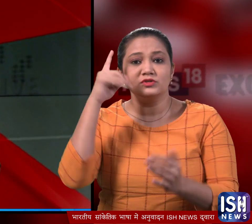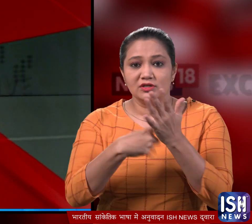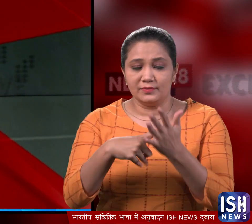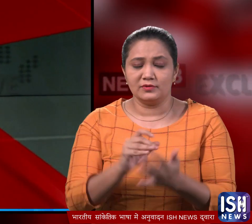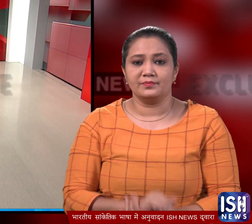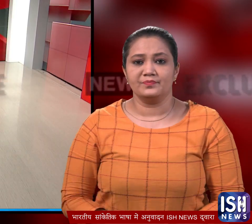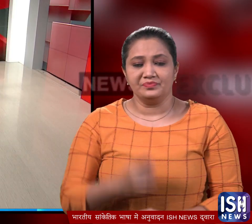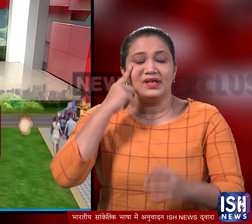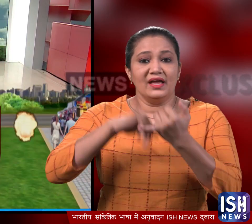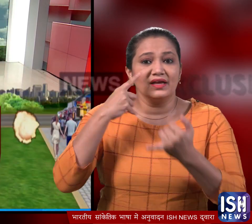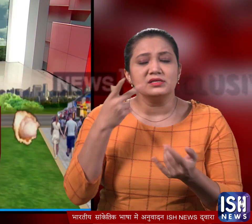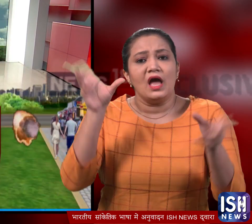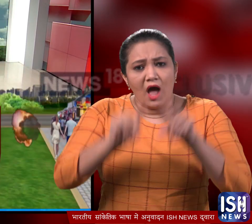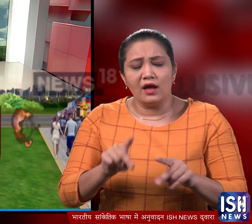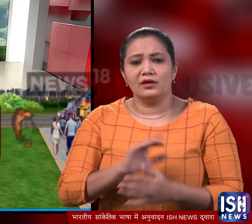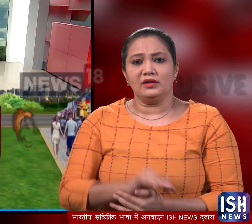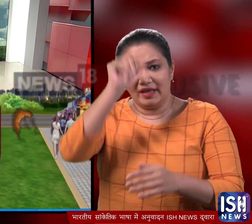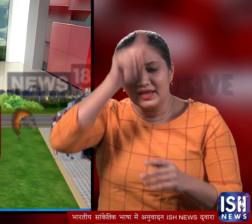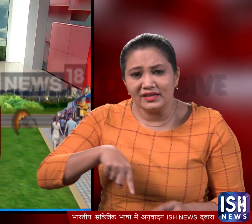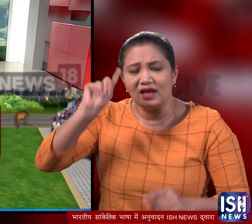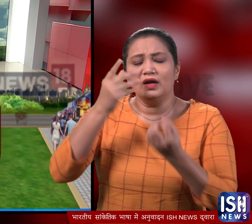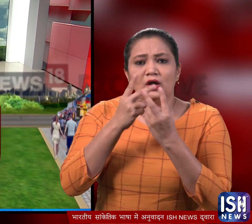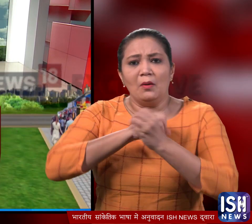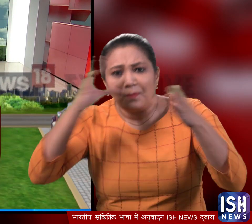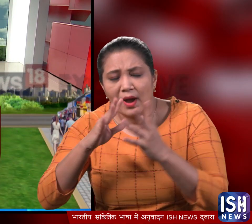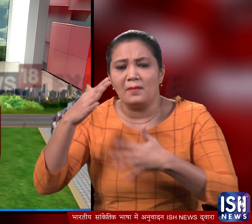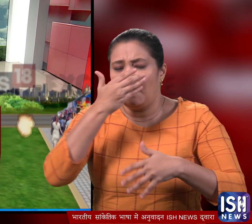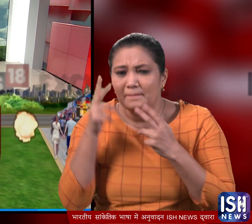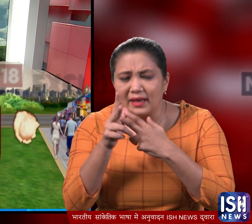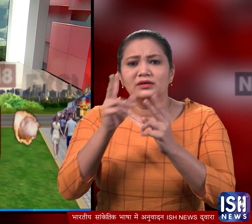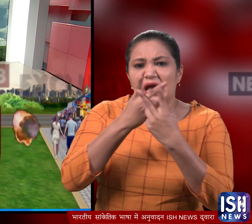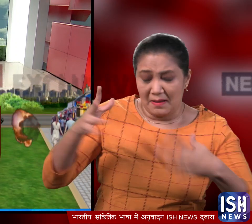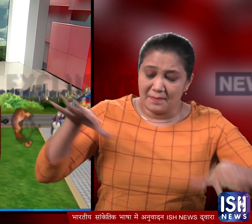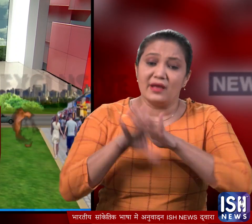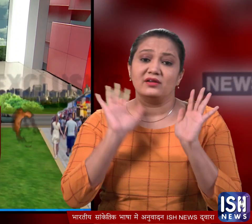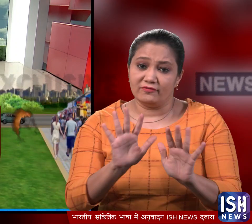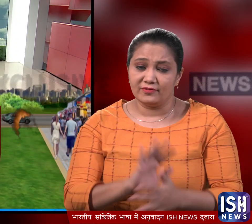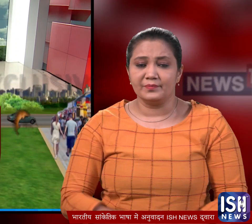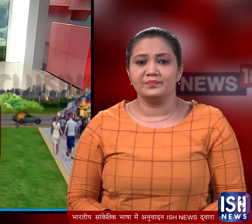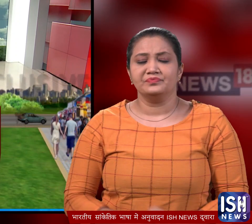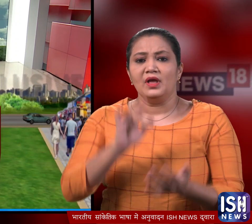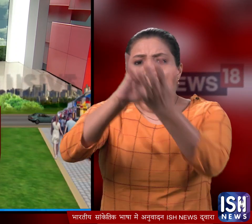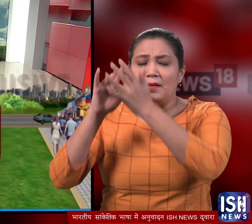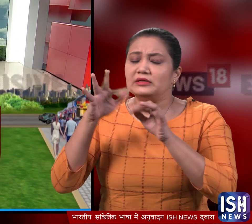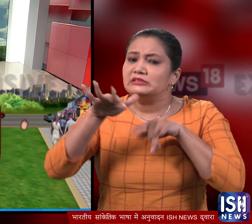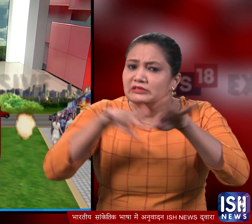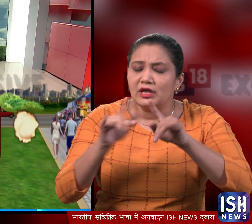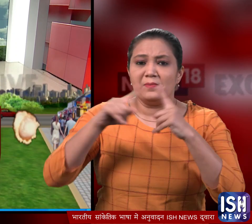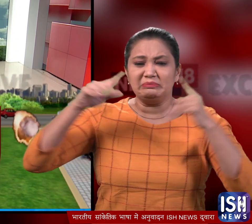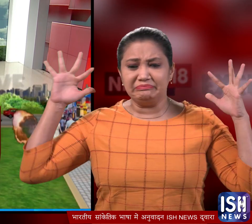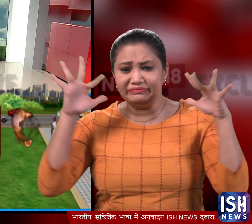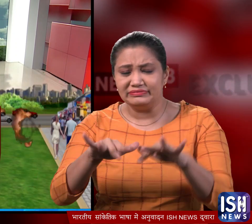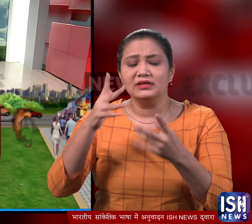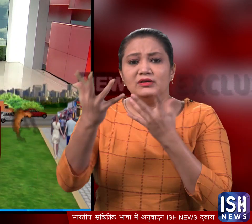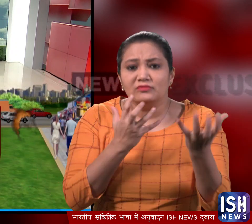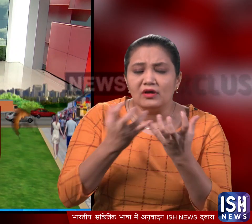तिवारी की रिपोर्ट है कि ISI ने एक बार फिर भारत में आतंकी हमलों का प्लान तैयार किया है। खबर है कि इस बार देश के कई बड़े शहर और भीड़-भाड़